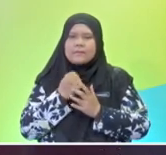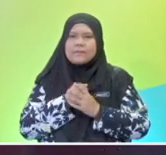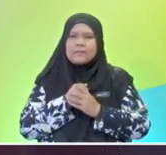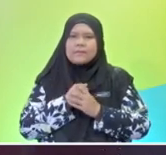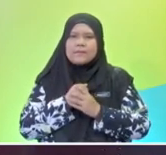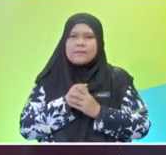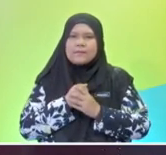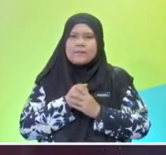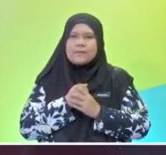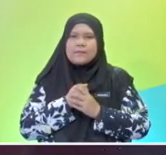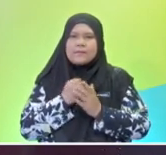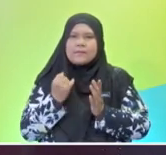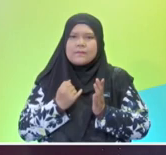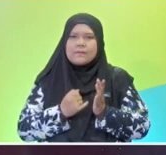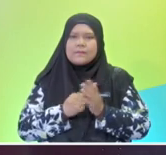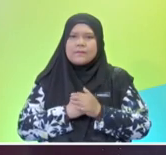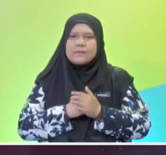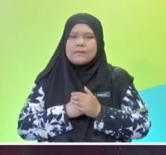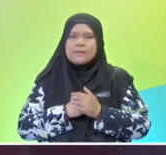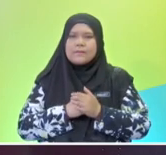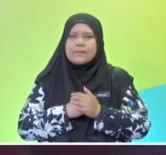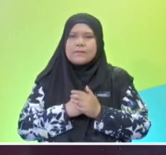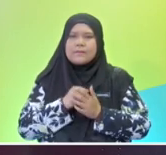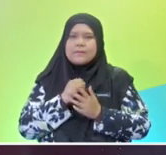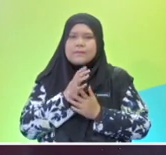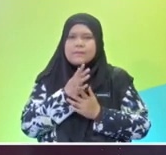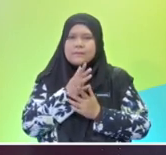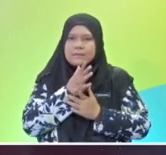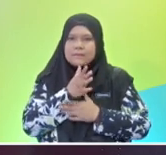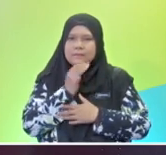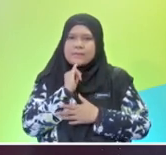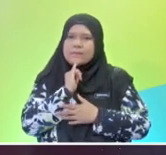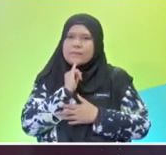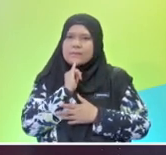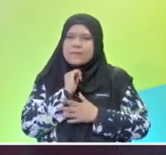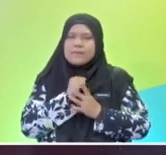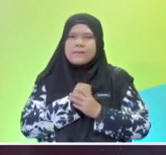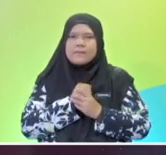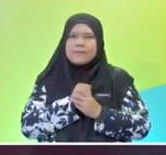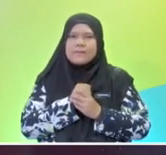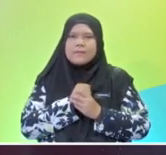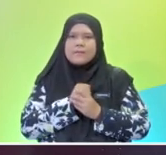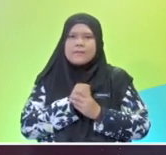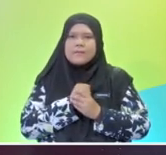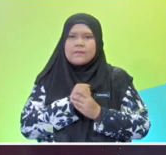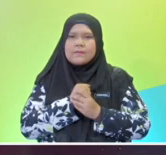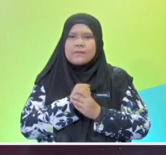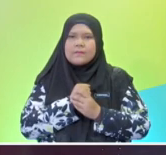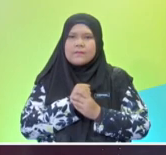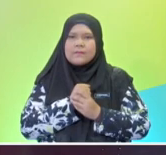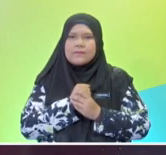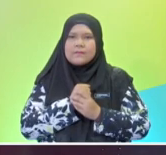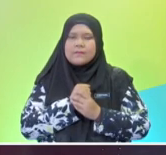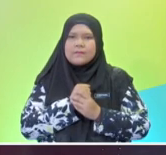Saya akan lukis ibu saya. Ibu Ini bukan mentol ni, ini ibu